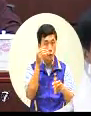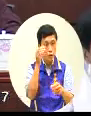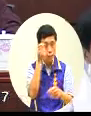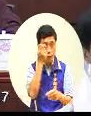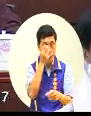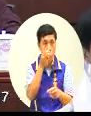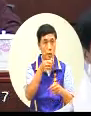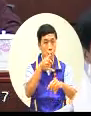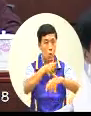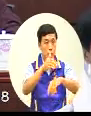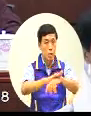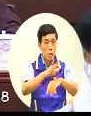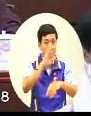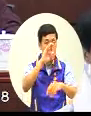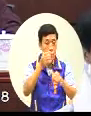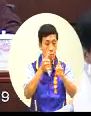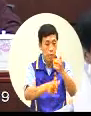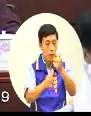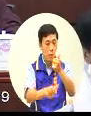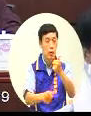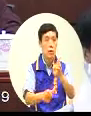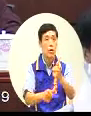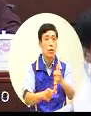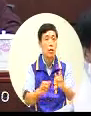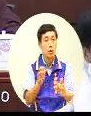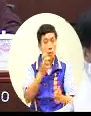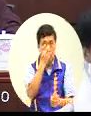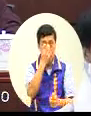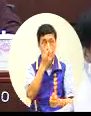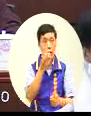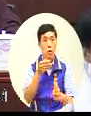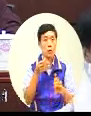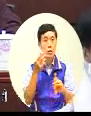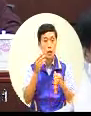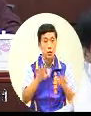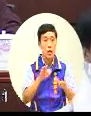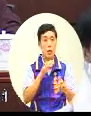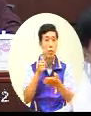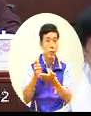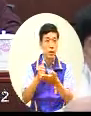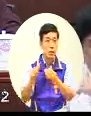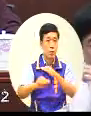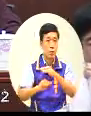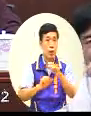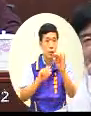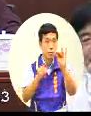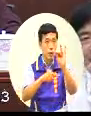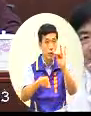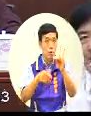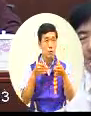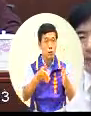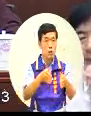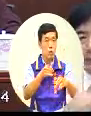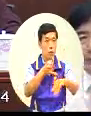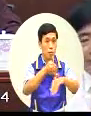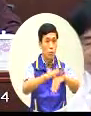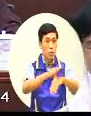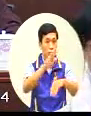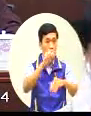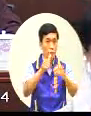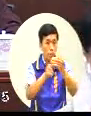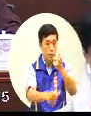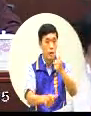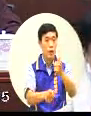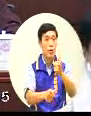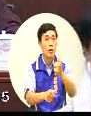么先试看看100个，然后做登革热的滋生源的检查。等等，那现在目前要办理的